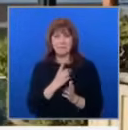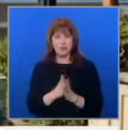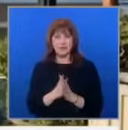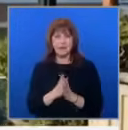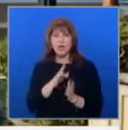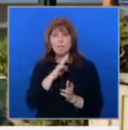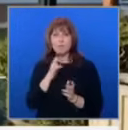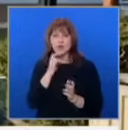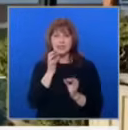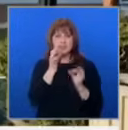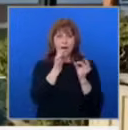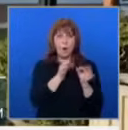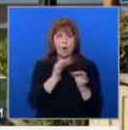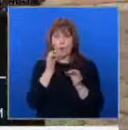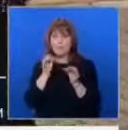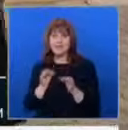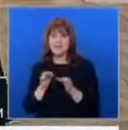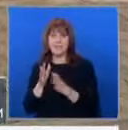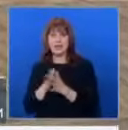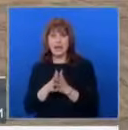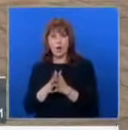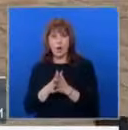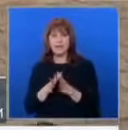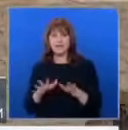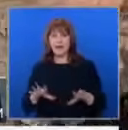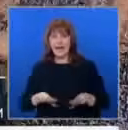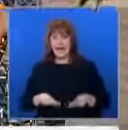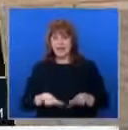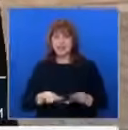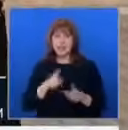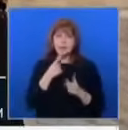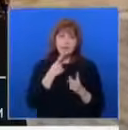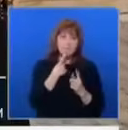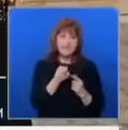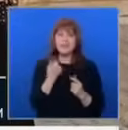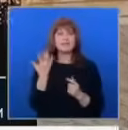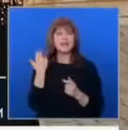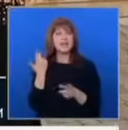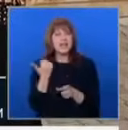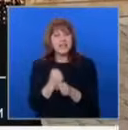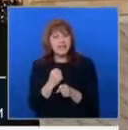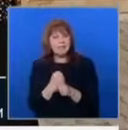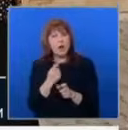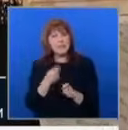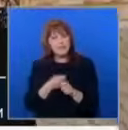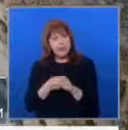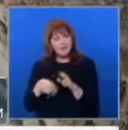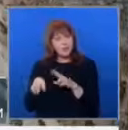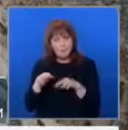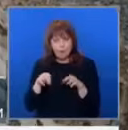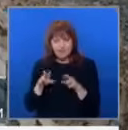разясняваме абсолютно на всички граждани да внимават, да проверяват хората, да питат за къде са работили, да си направят проверка, дали